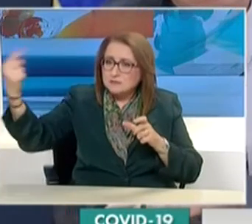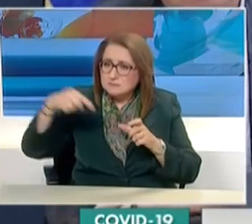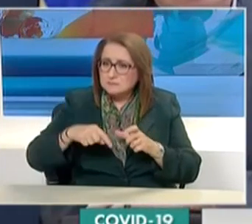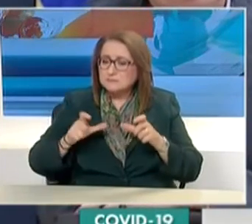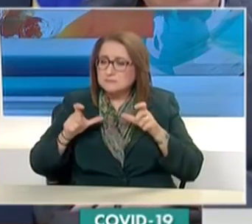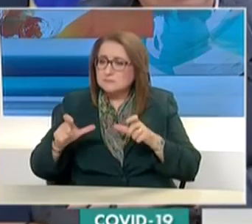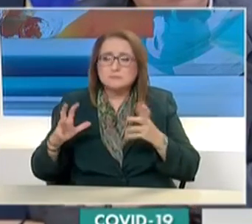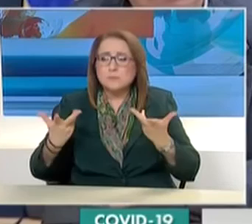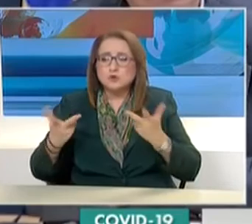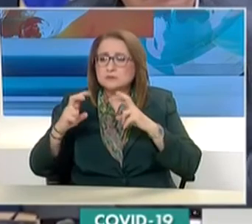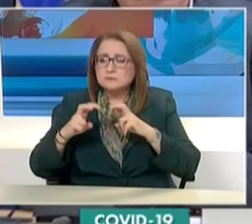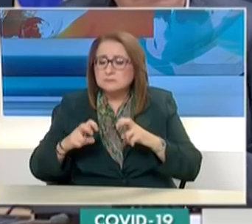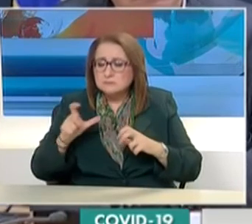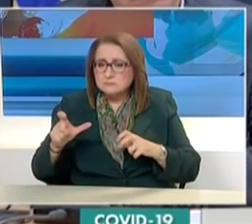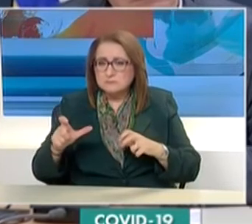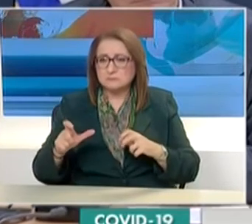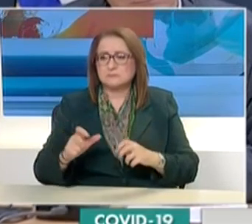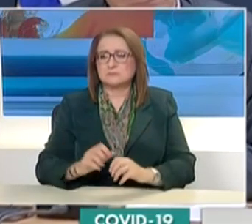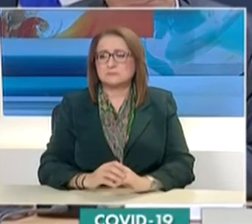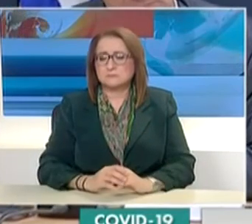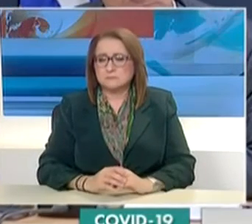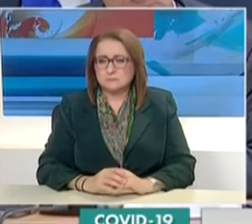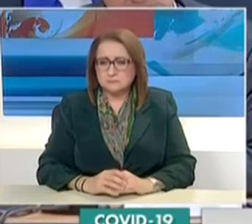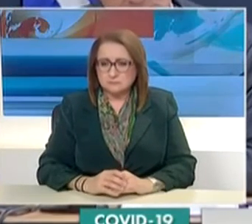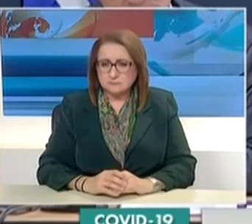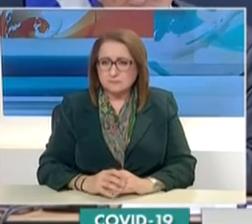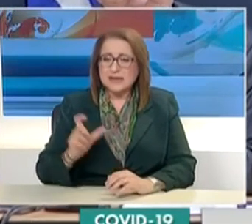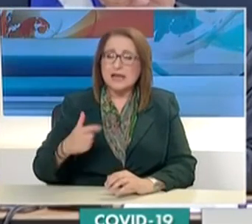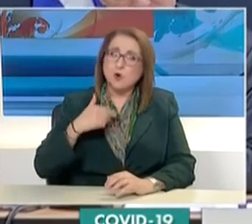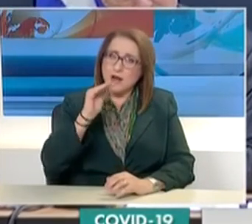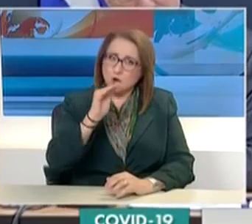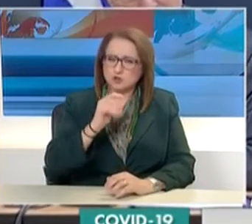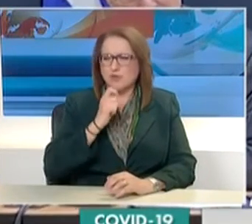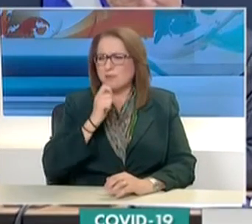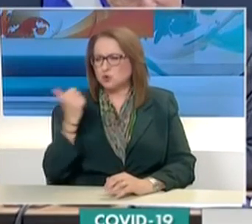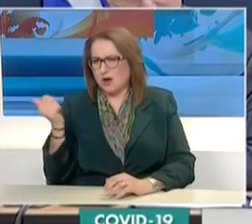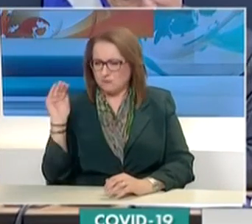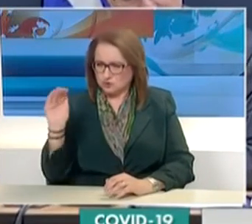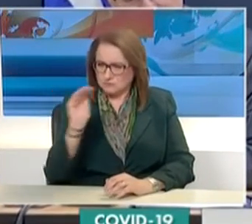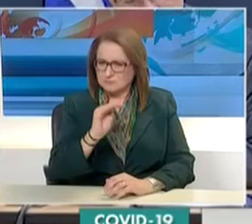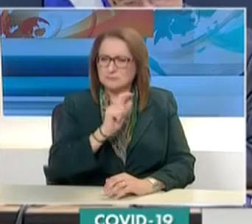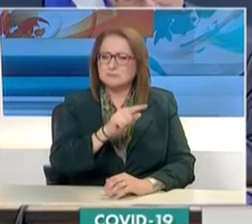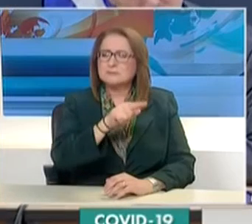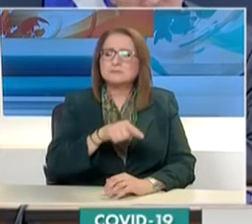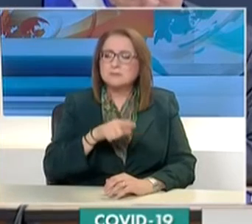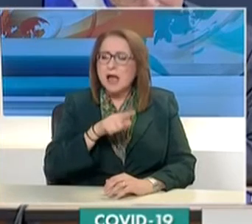τους ελέγχετε. Και τον κύριο, αν τους ελέγχετε και πώς. Και τον κύριο Τσιόδρα, είπατε 21 επιβεβαιωμένα νέα.